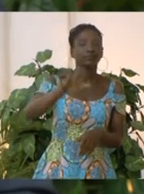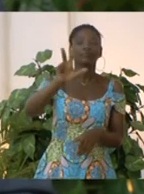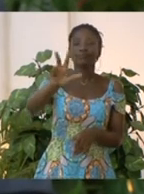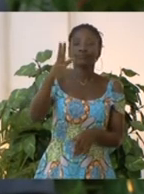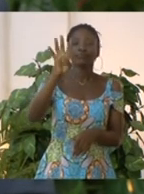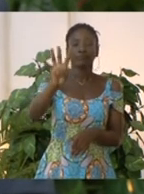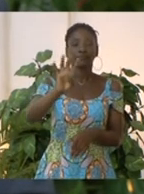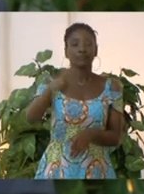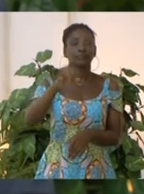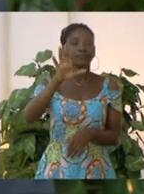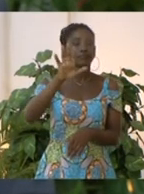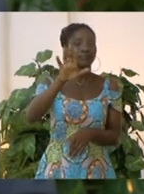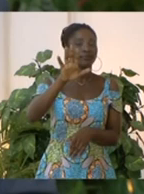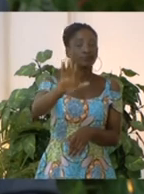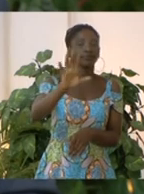34,58%.